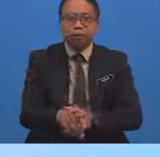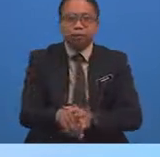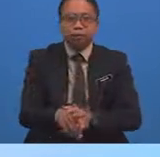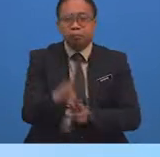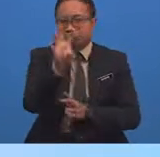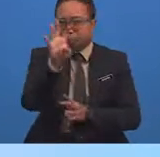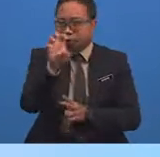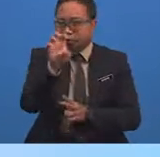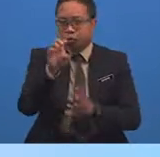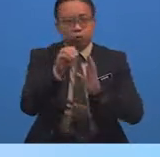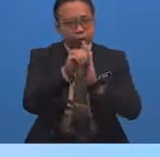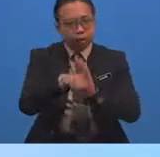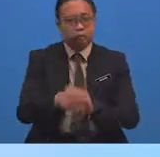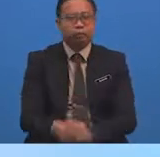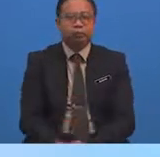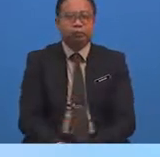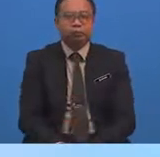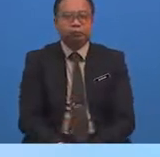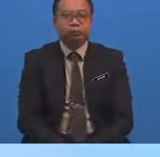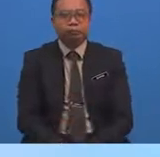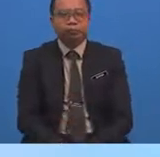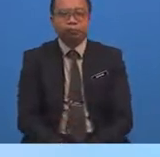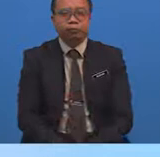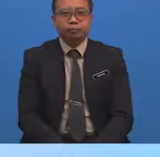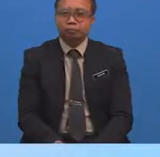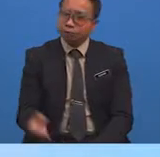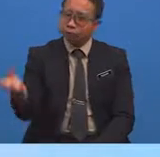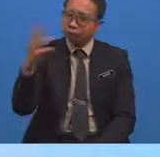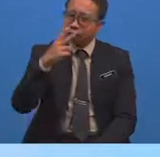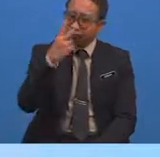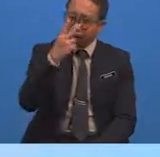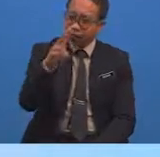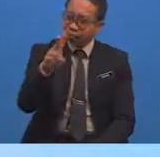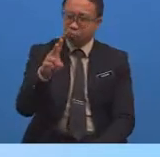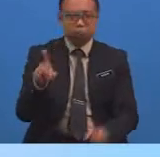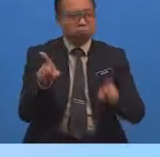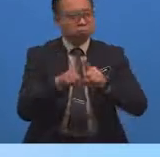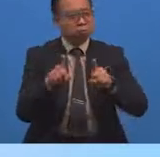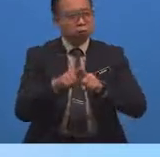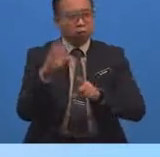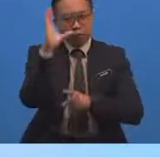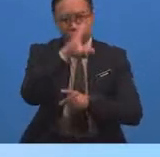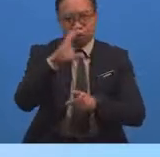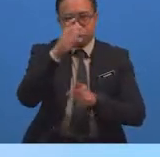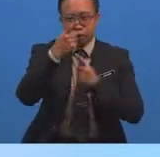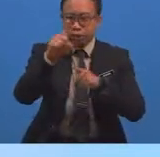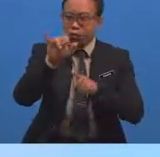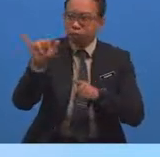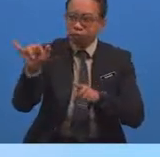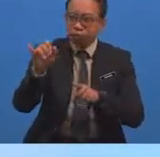40 Mini Mari kita sama-sama cari jawabannya